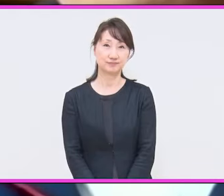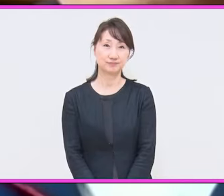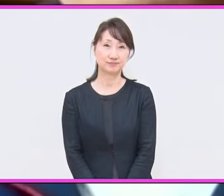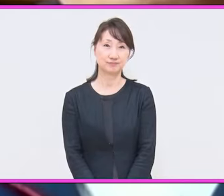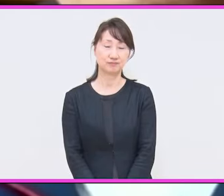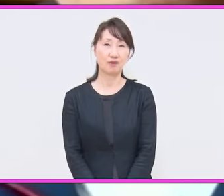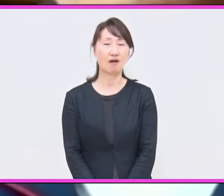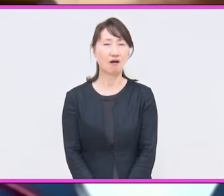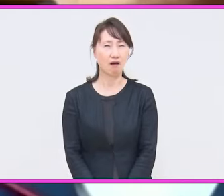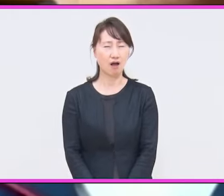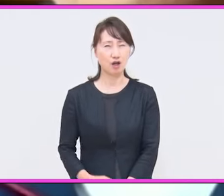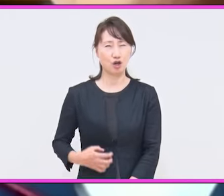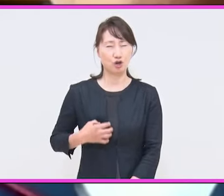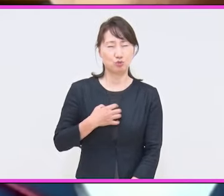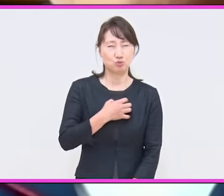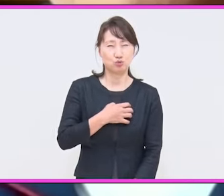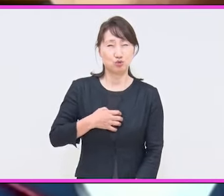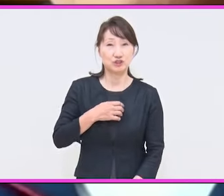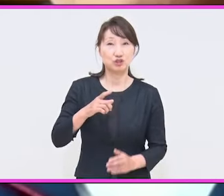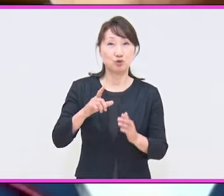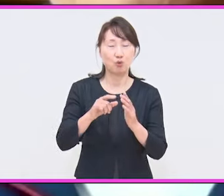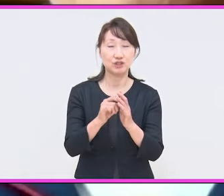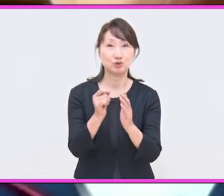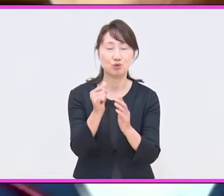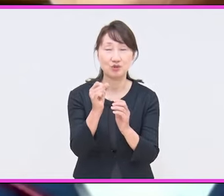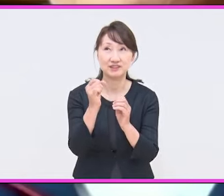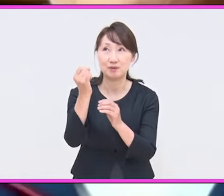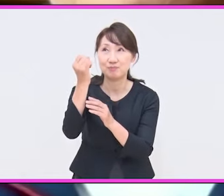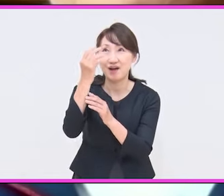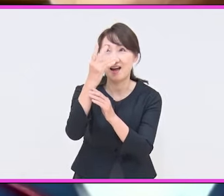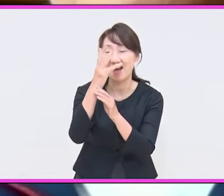もうちょっと苦しかったところに光が見えてきた、そんな感じですか？